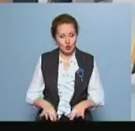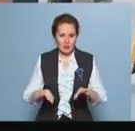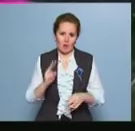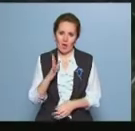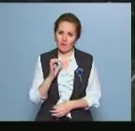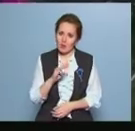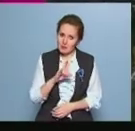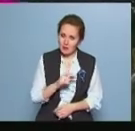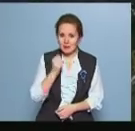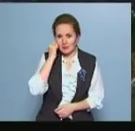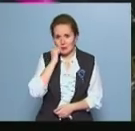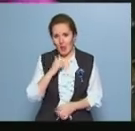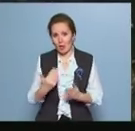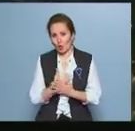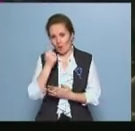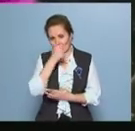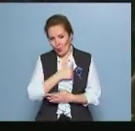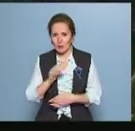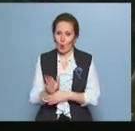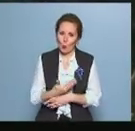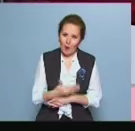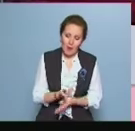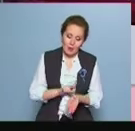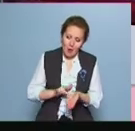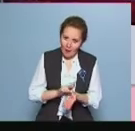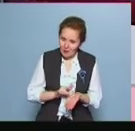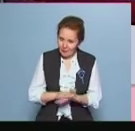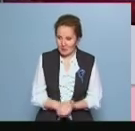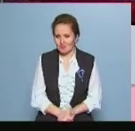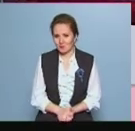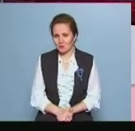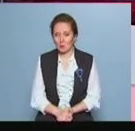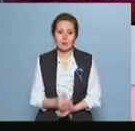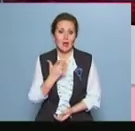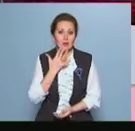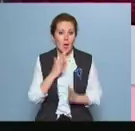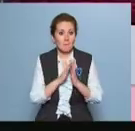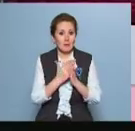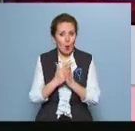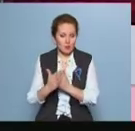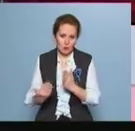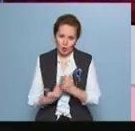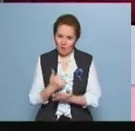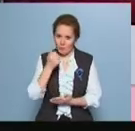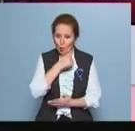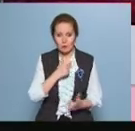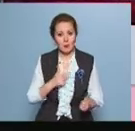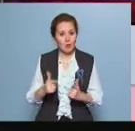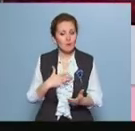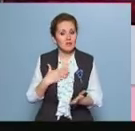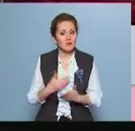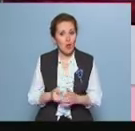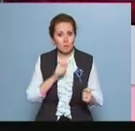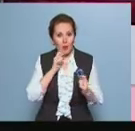– гуляние с колядками и гаданиями. В Национальной библиотеке к Новому году подготовили свой подарок.